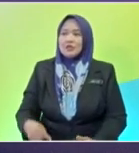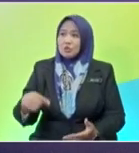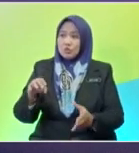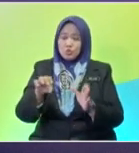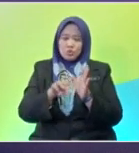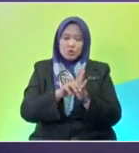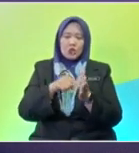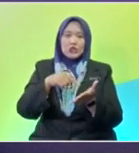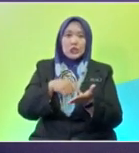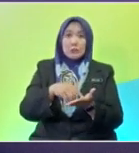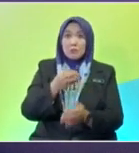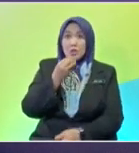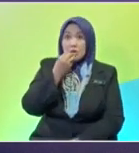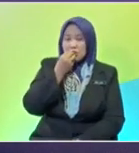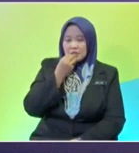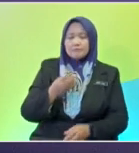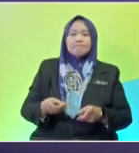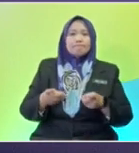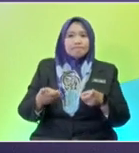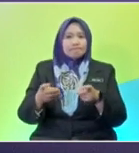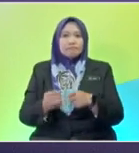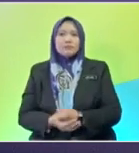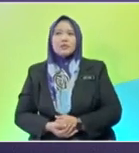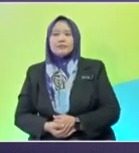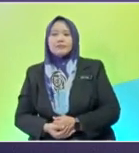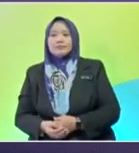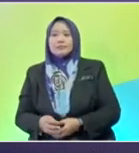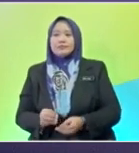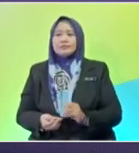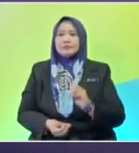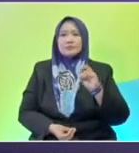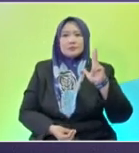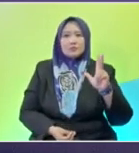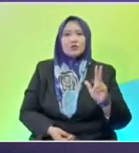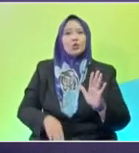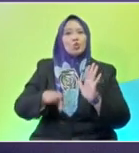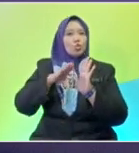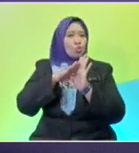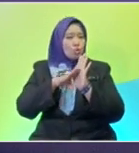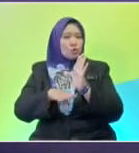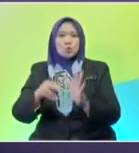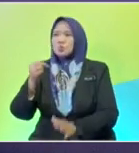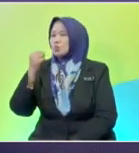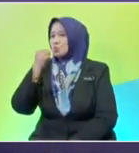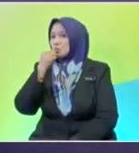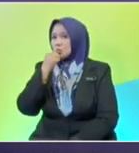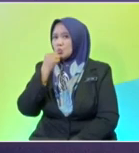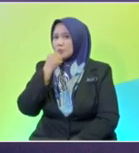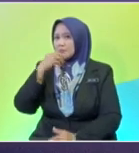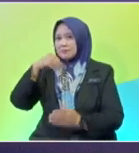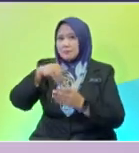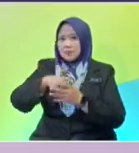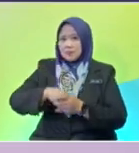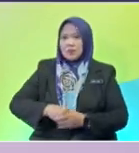oke yang ketiga ialah kurang nutrisi dalam tubuh badan kita kita